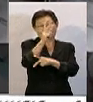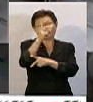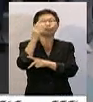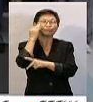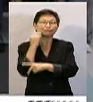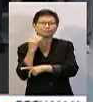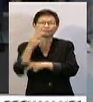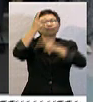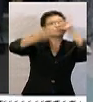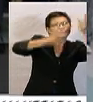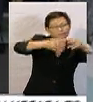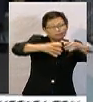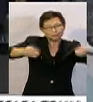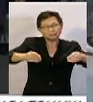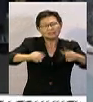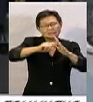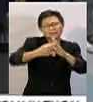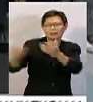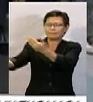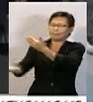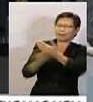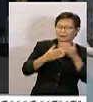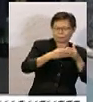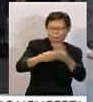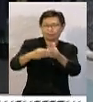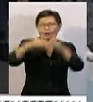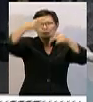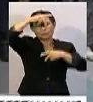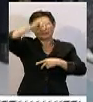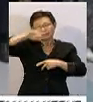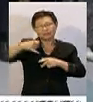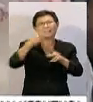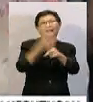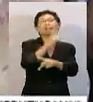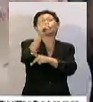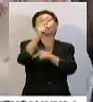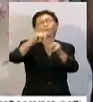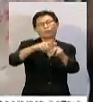Mahathir melawat Jepun sejak kembali menerajui Putrajaya Mei lalu.